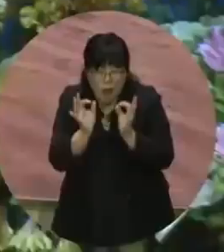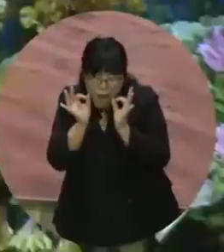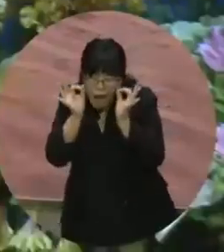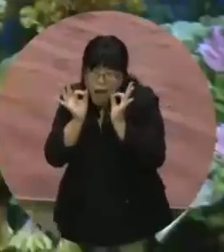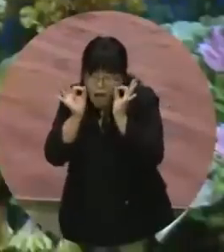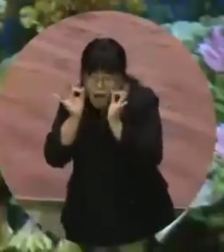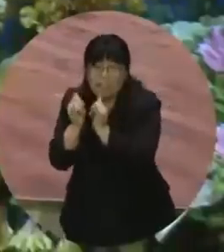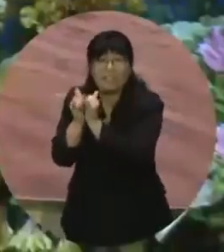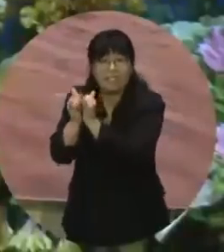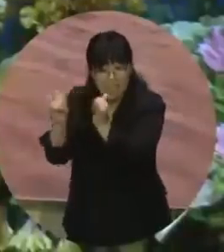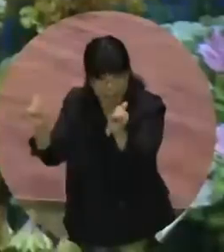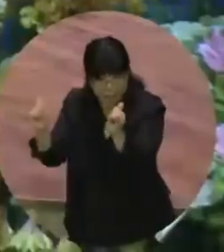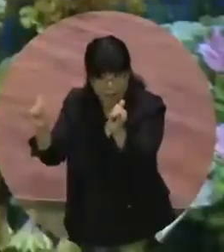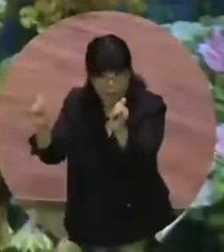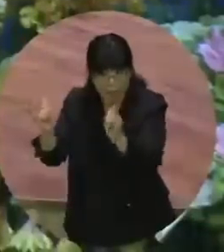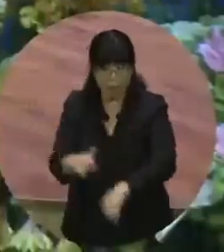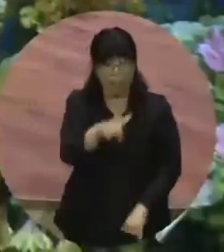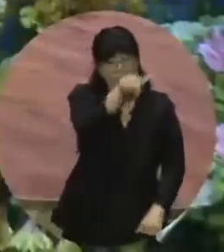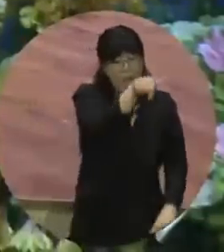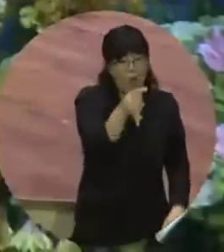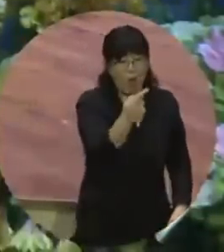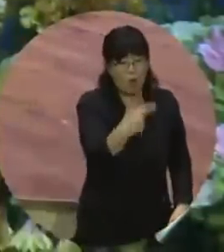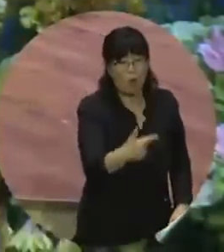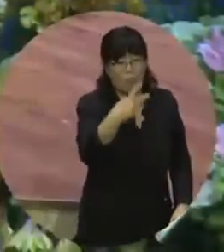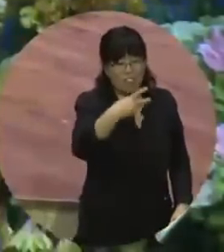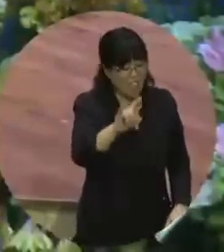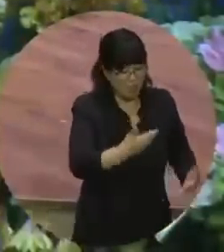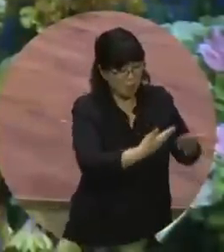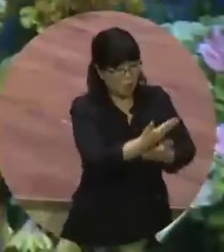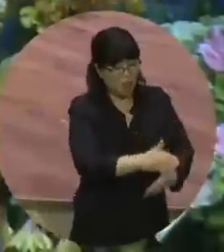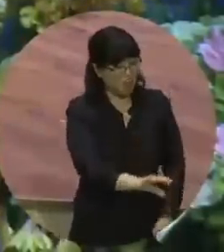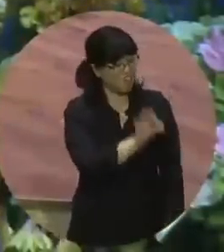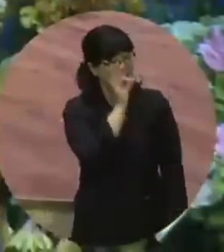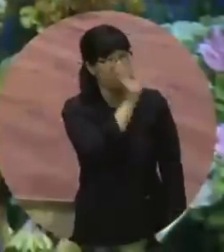그 나도 꼰대 안 되려고 아재 되려고 막 소통할 애를 말이죠.